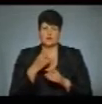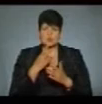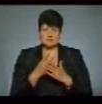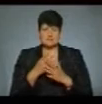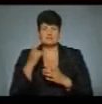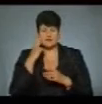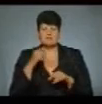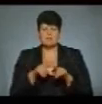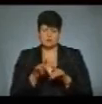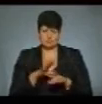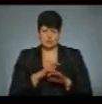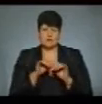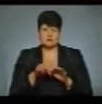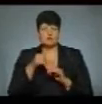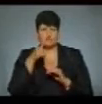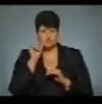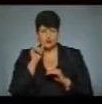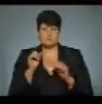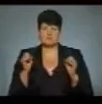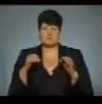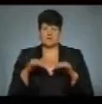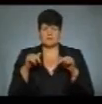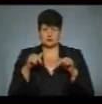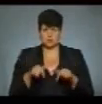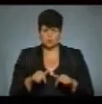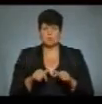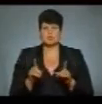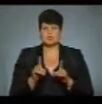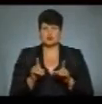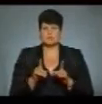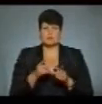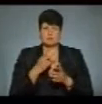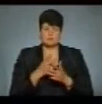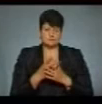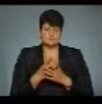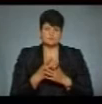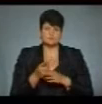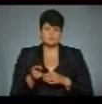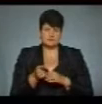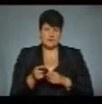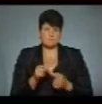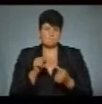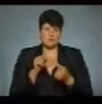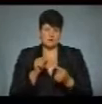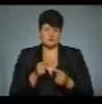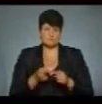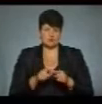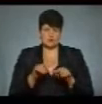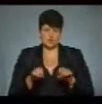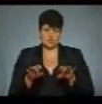також проходила ця акція вчора, і ми зібралися тут, щоб також показати позиції Тернополя і протест проти цього